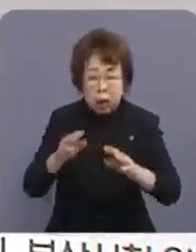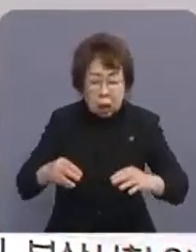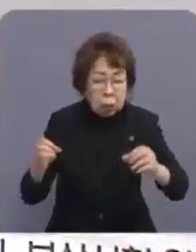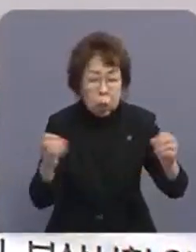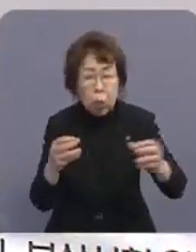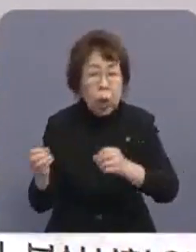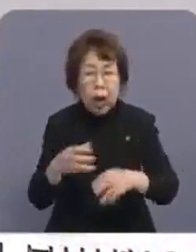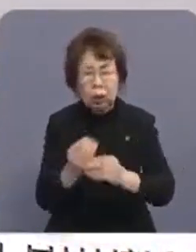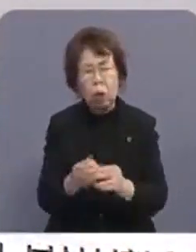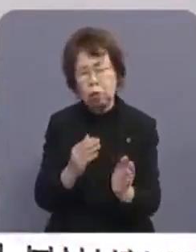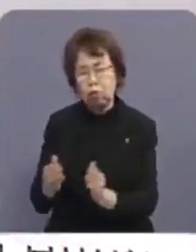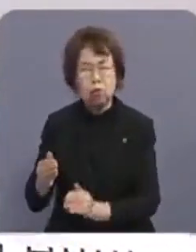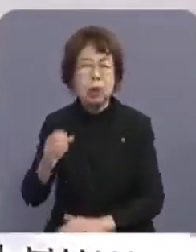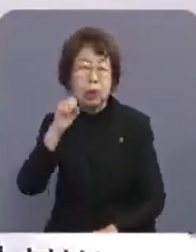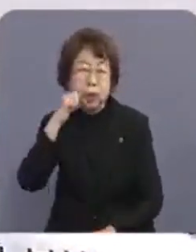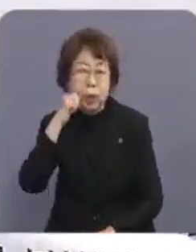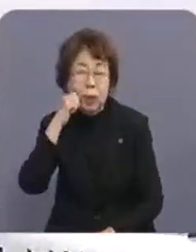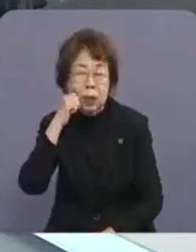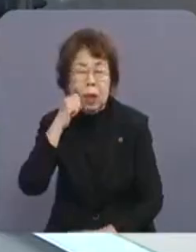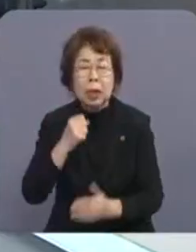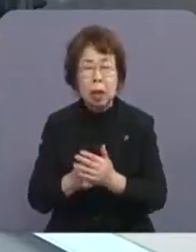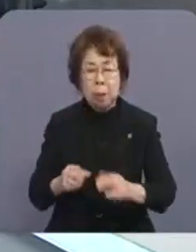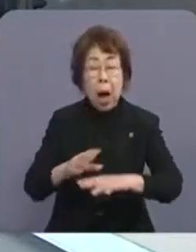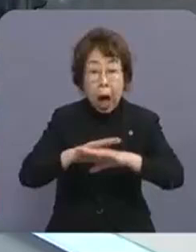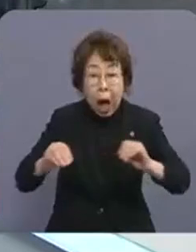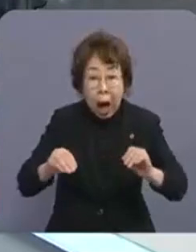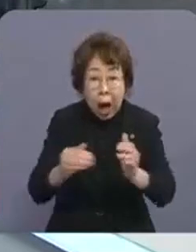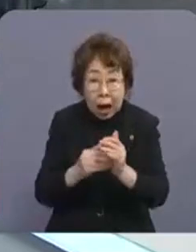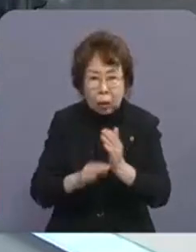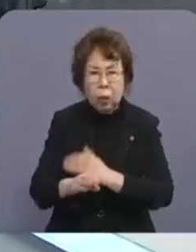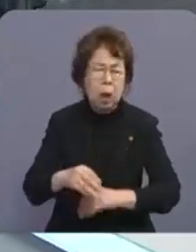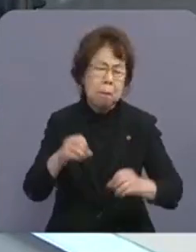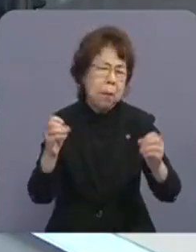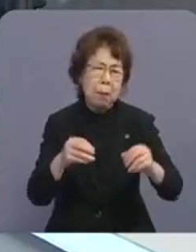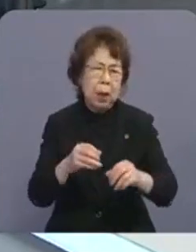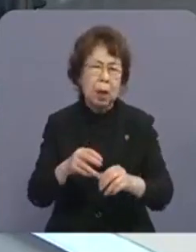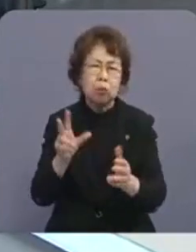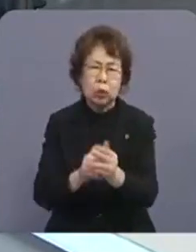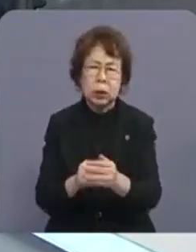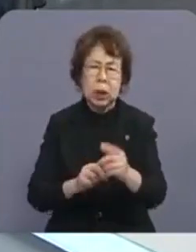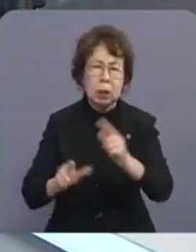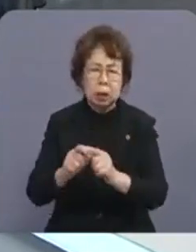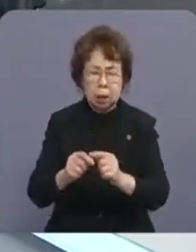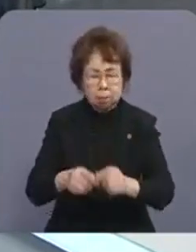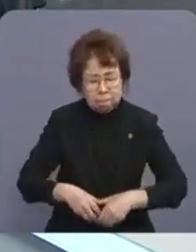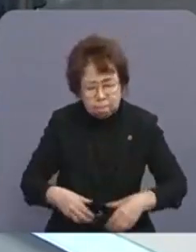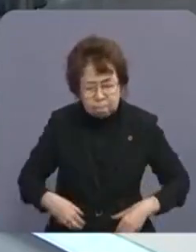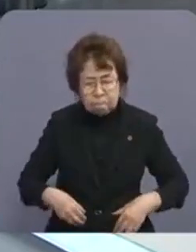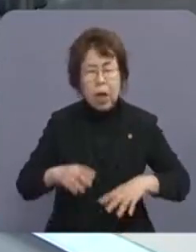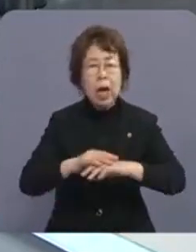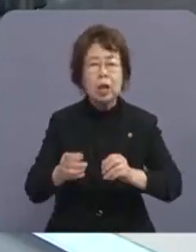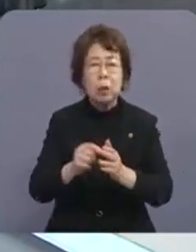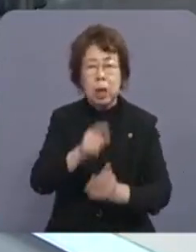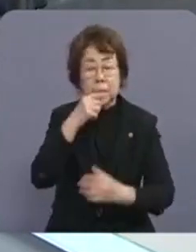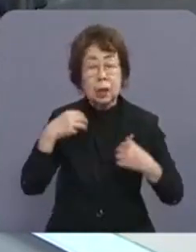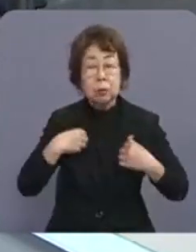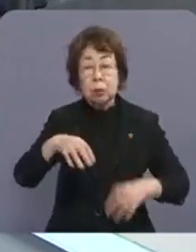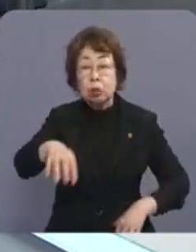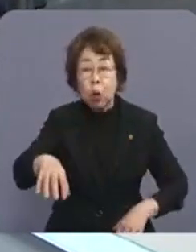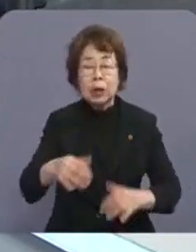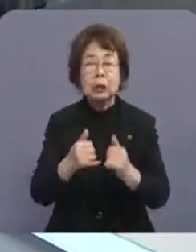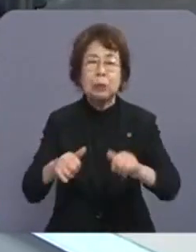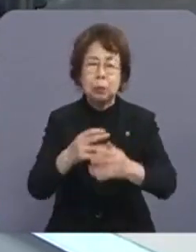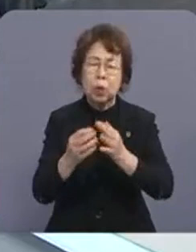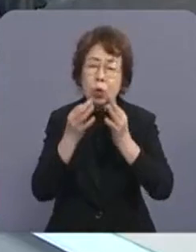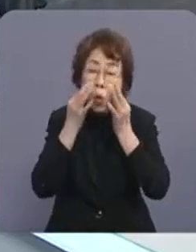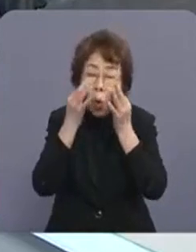시작해도 많이 늦은 상황이 인데요 원전 해체까지 본격화되는만큼이 문제를 좀 적극적으로 풀려는 정부와 지역 사회 시민들의